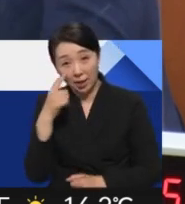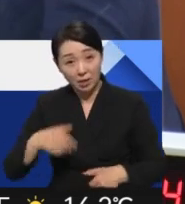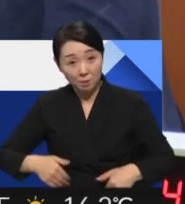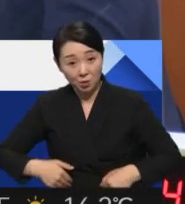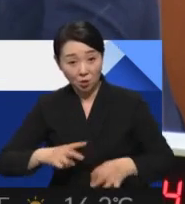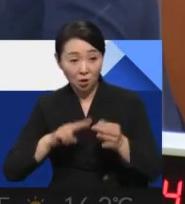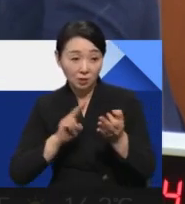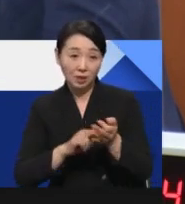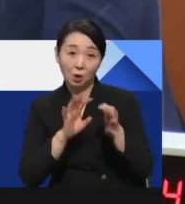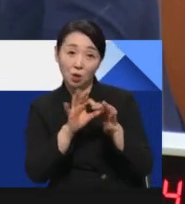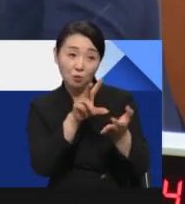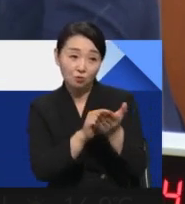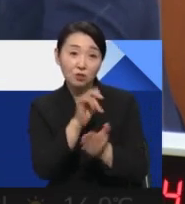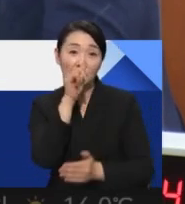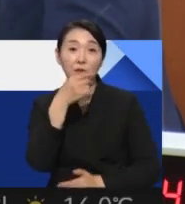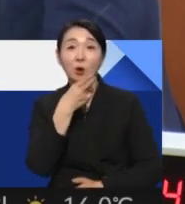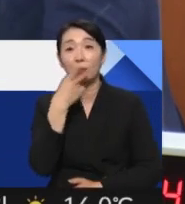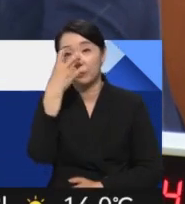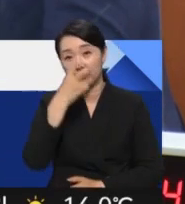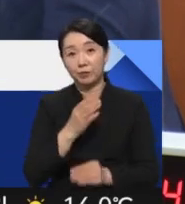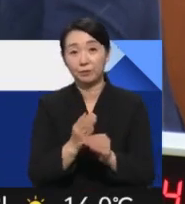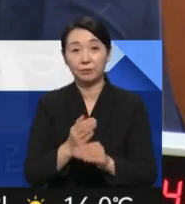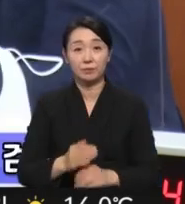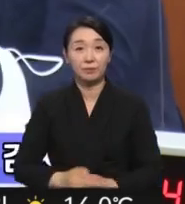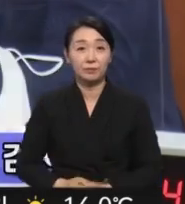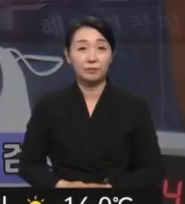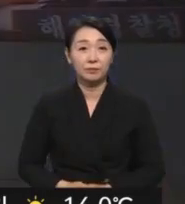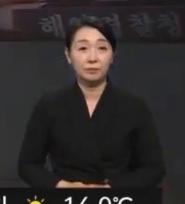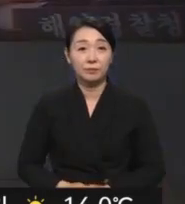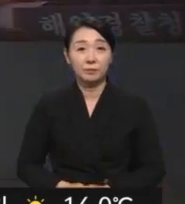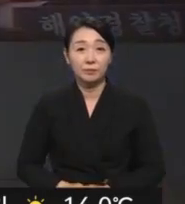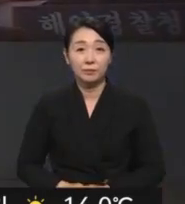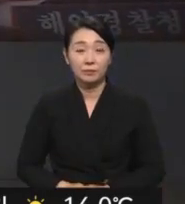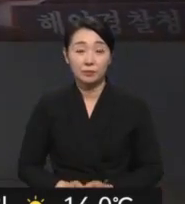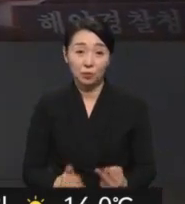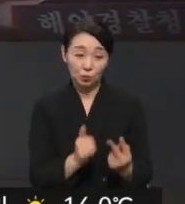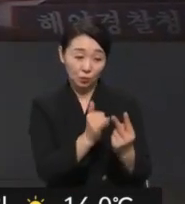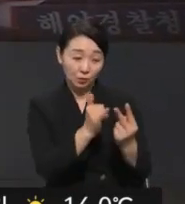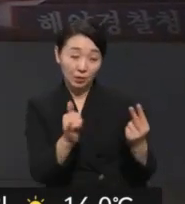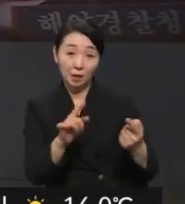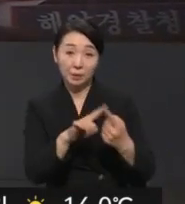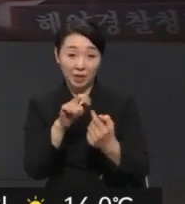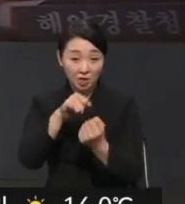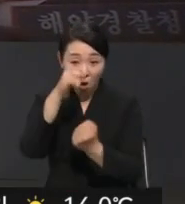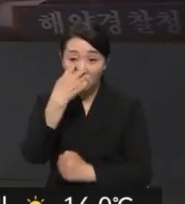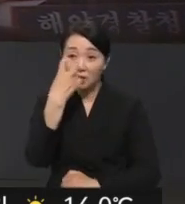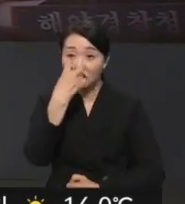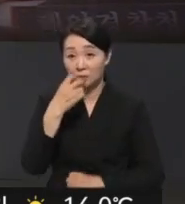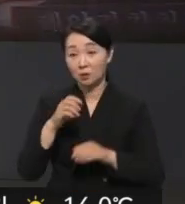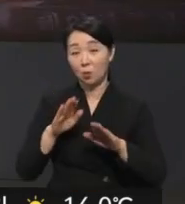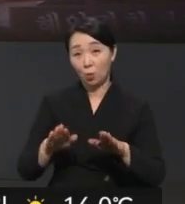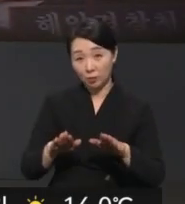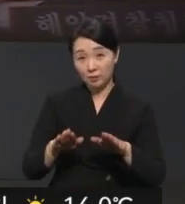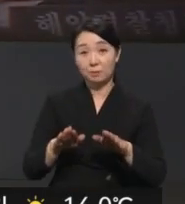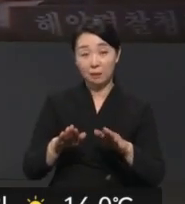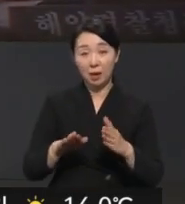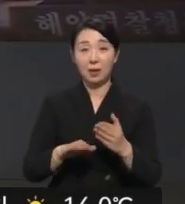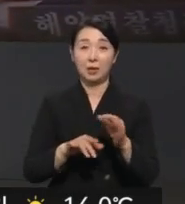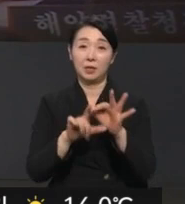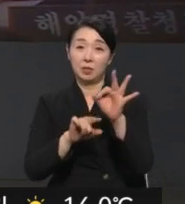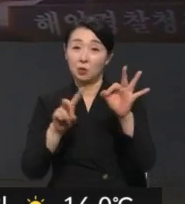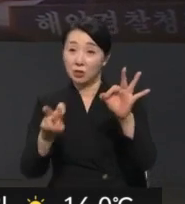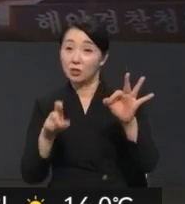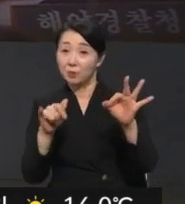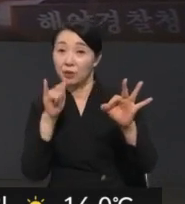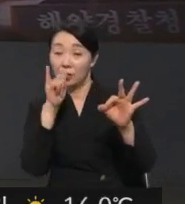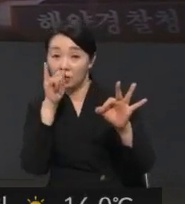있는지 그런 부분에 대해서 수사를 진행하고 있습니다. 두 사람에 대한 영장 심사는 오는 21일에 열립니다. 두